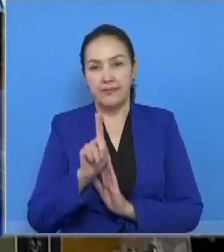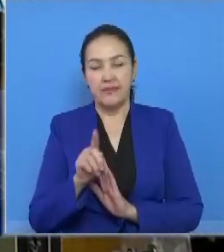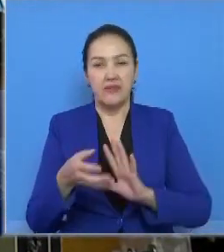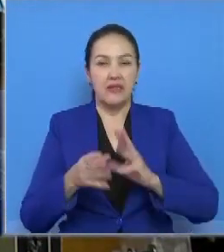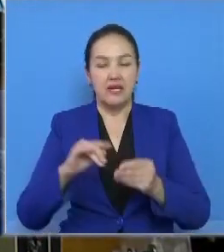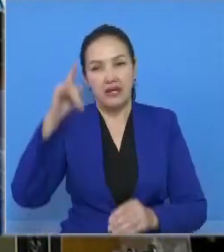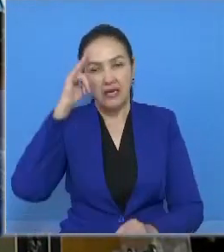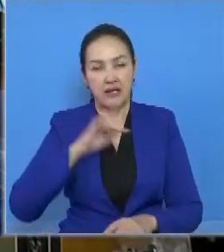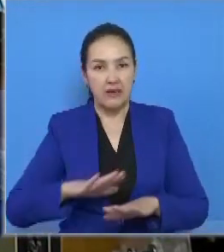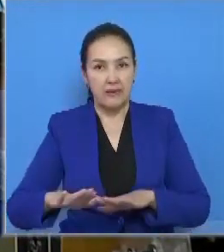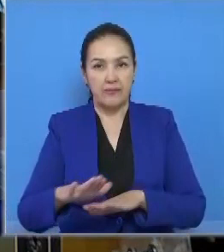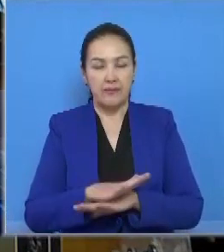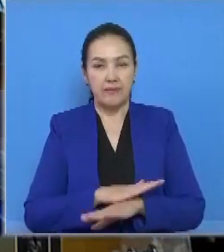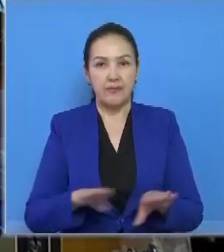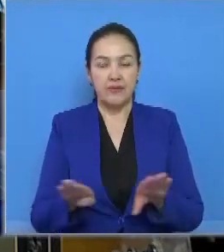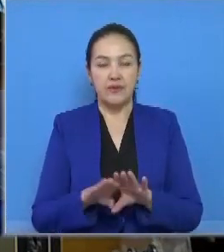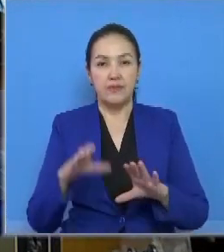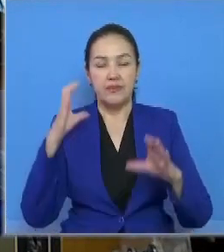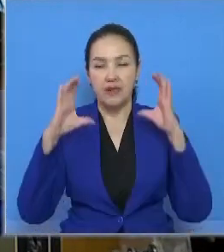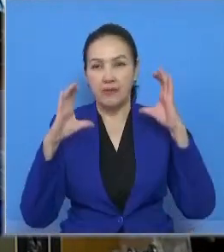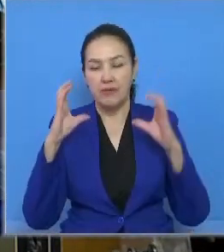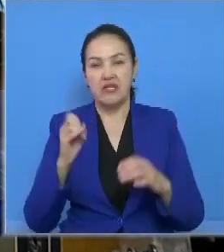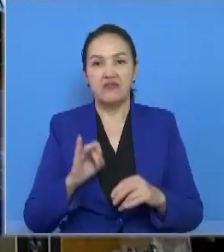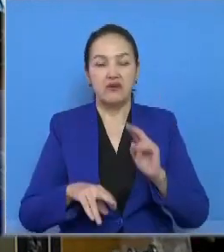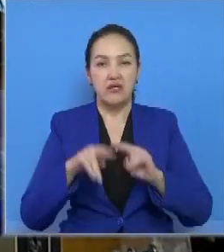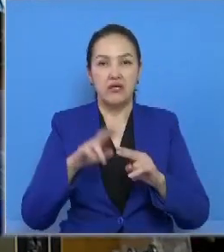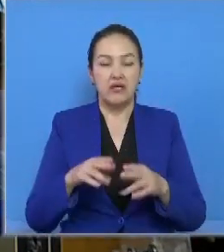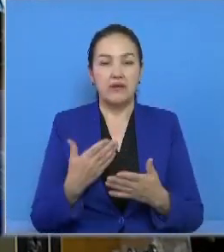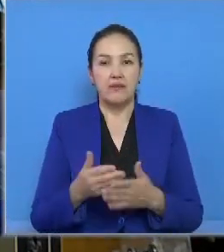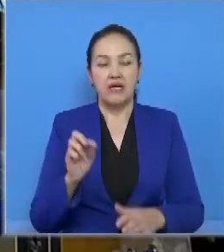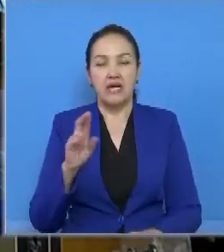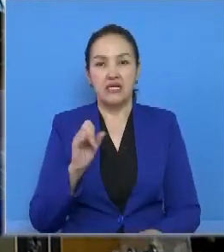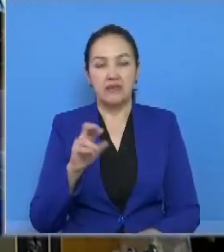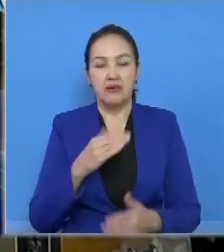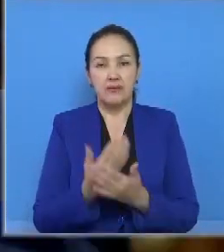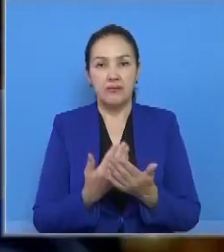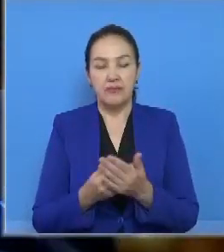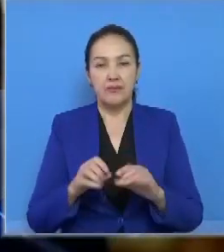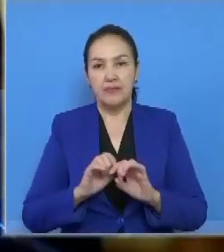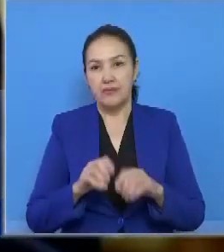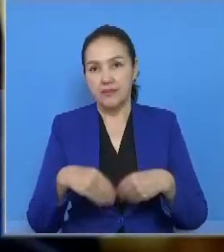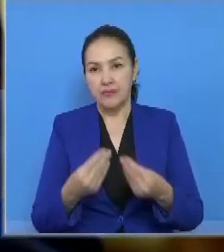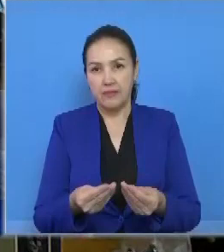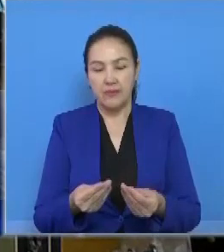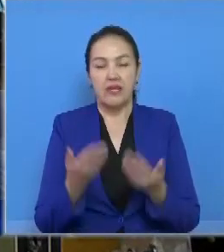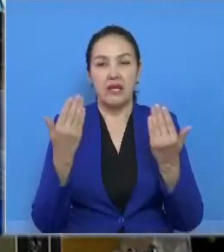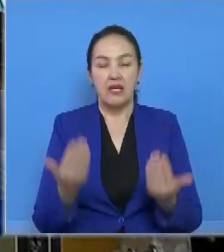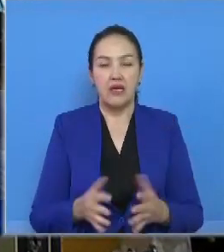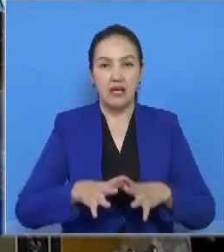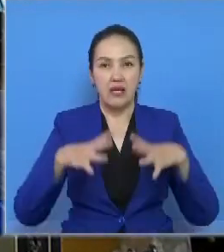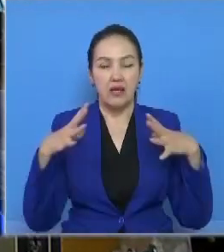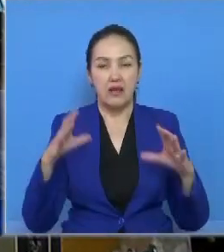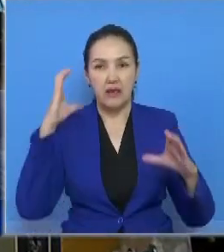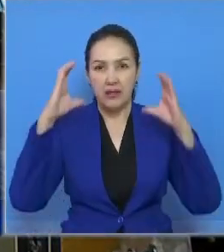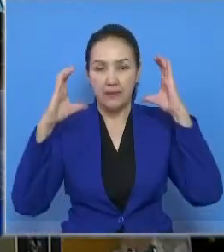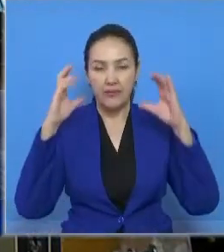жалпы Қазақстан бойынша сол академия платформа құрып, сол платформада кеңес береді. Ол жерде бізде қазір үлкен